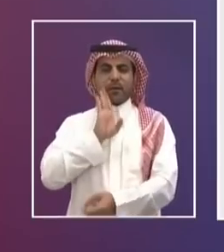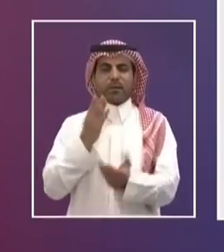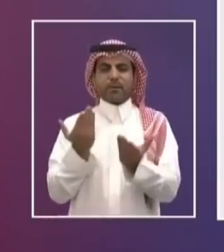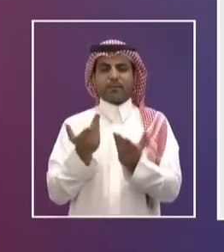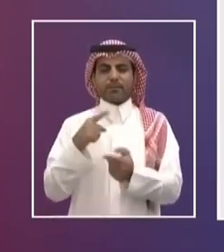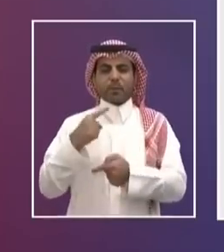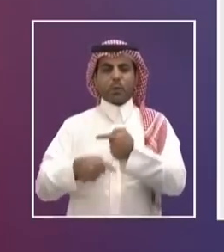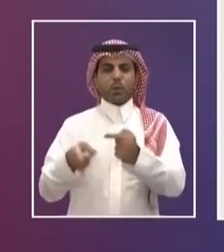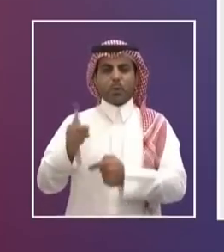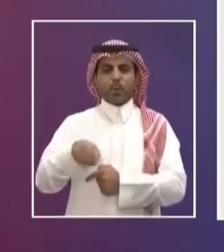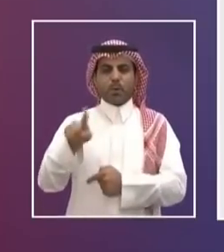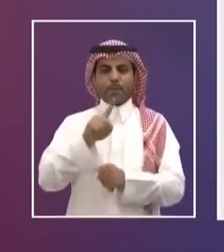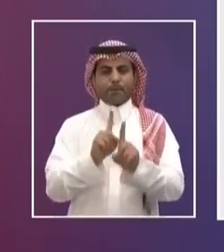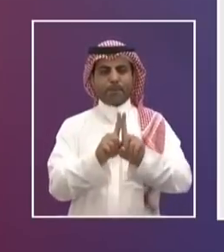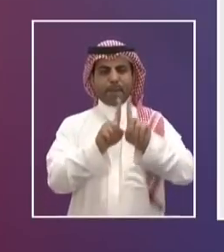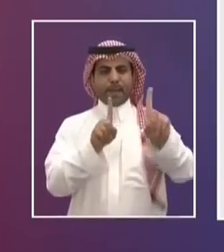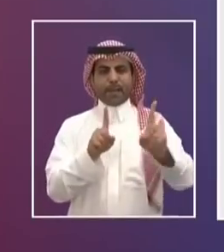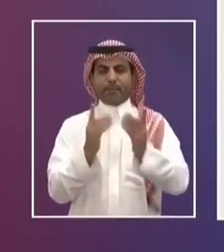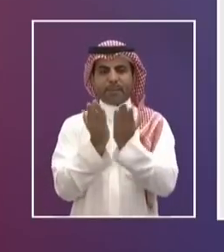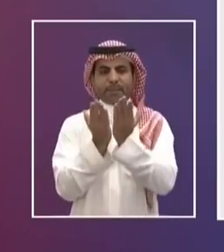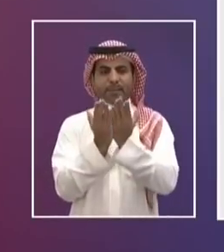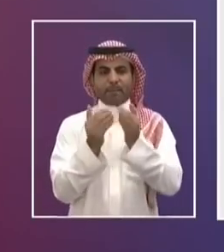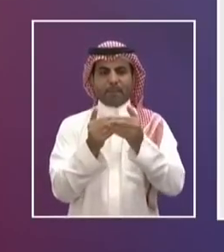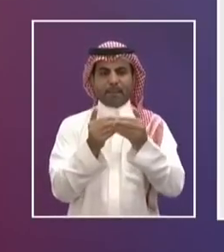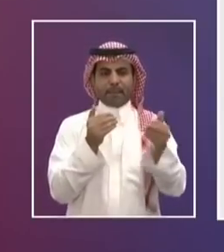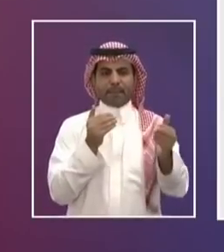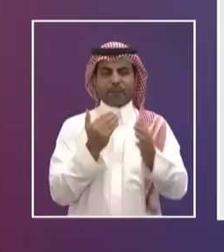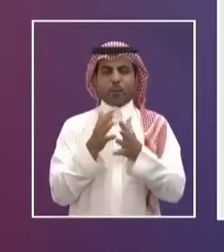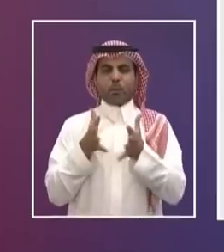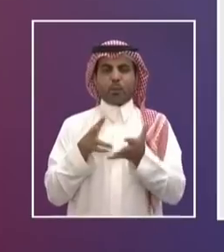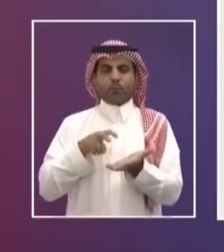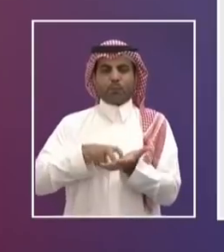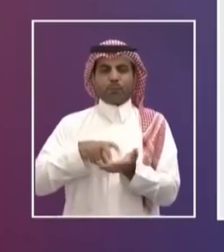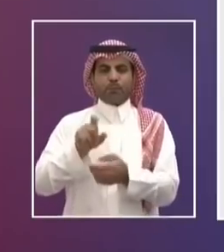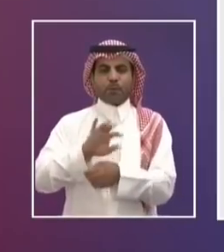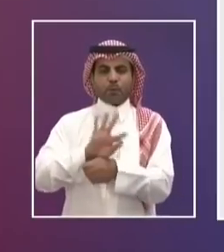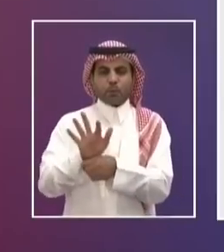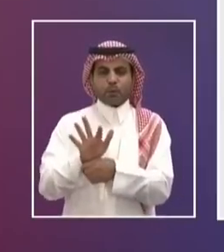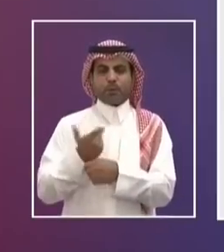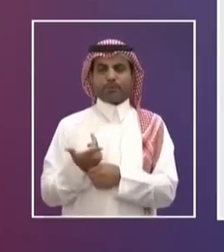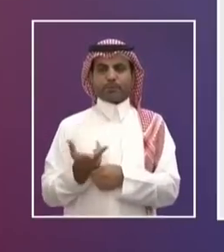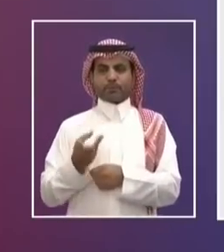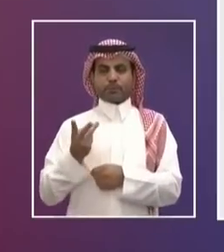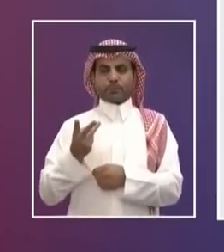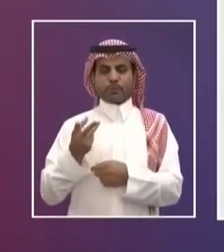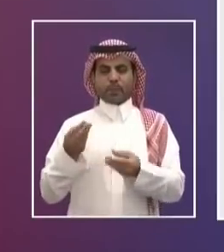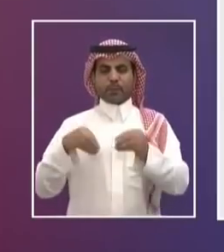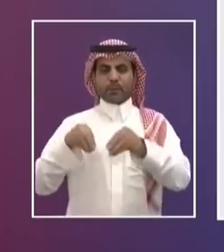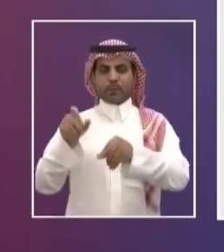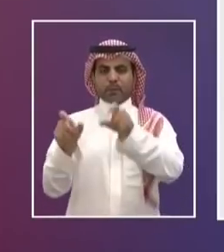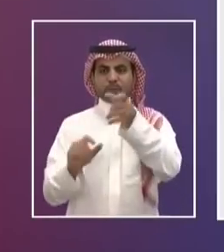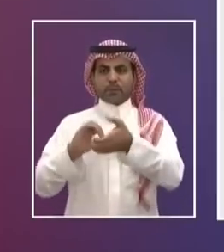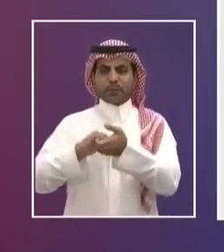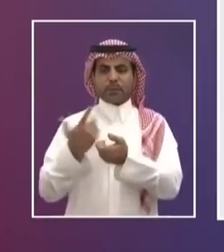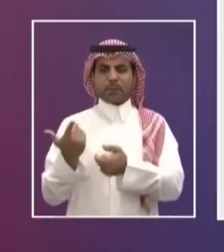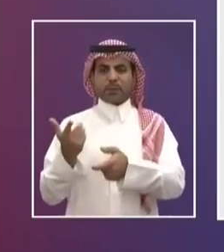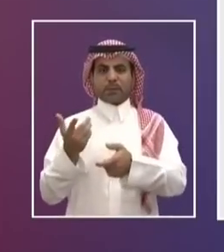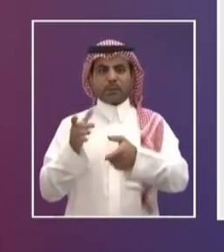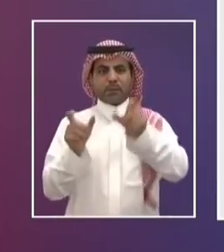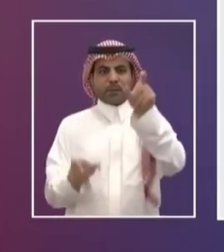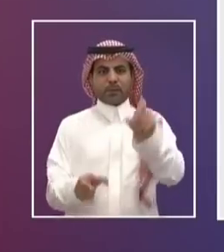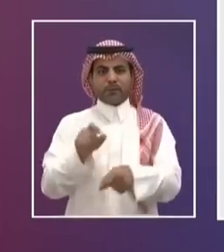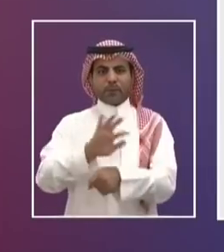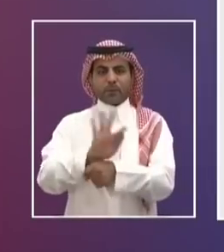الروتين لديهم بعدهم عن المدرسة، كذلك خوفهم من كورونا، انتشار كورونا، إصابة أصدقائهم من